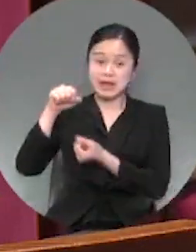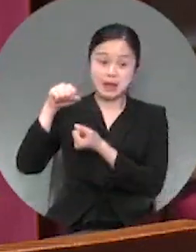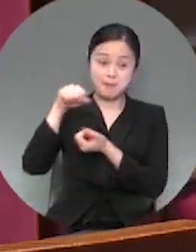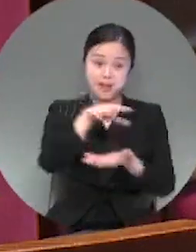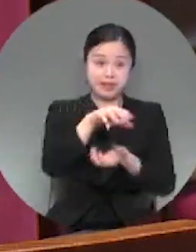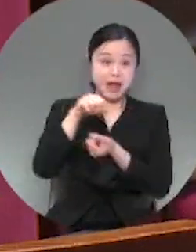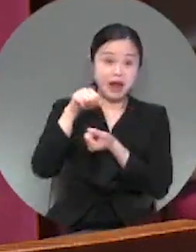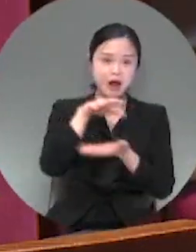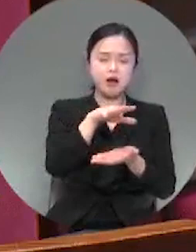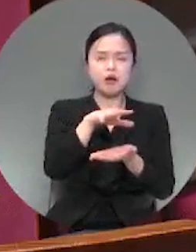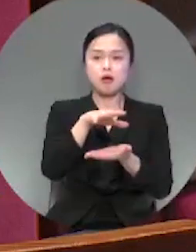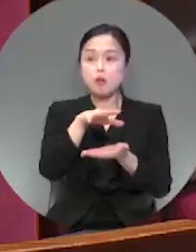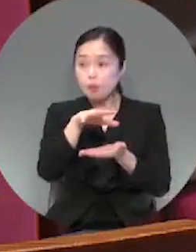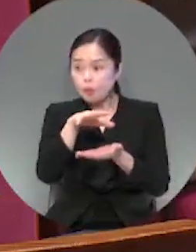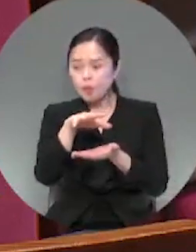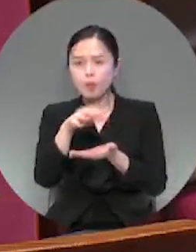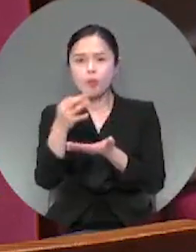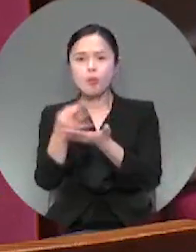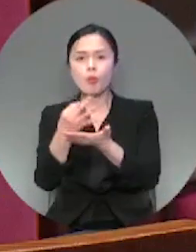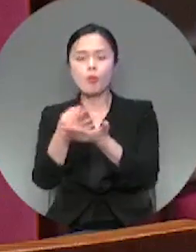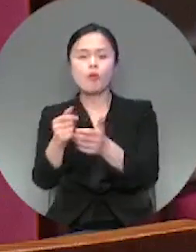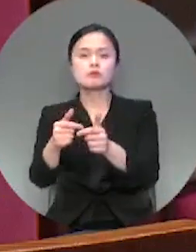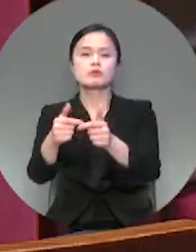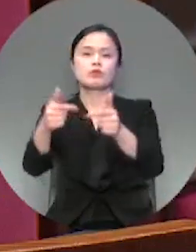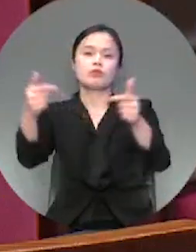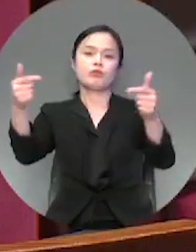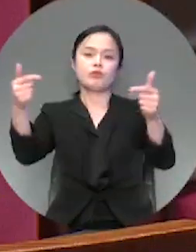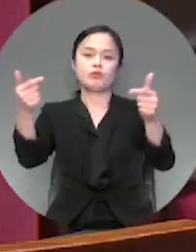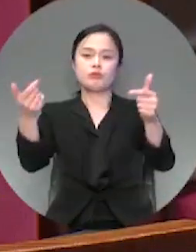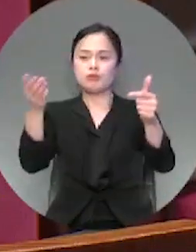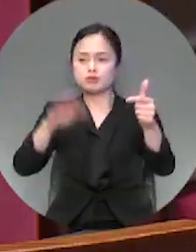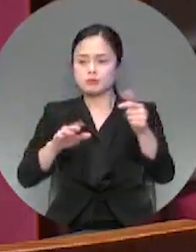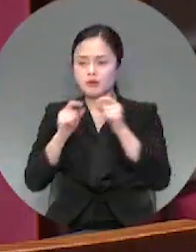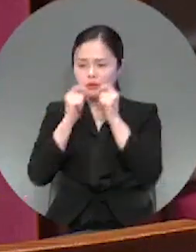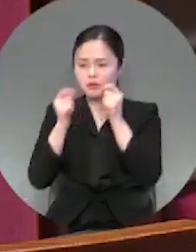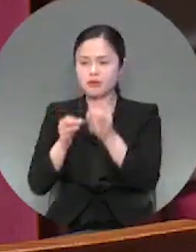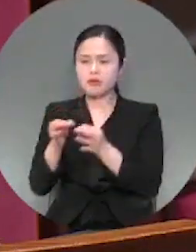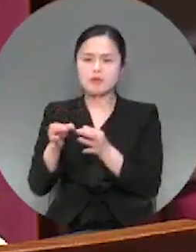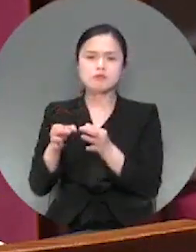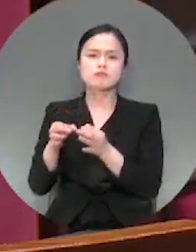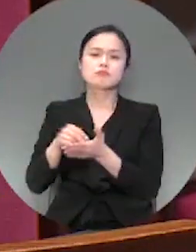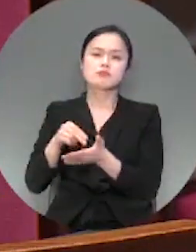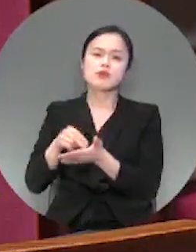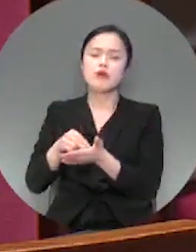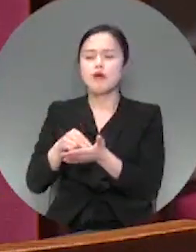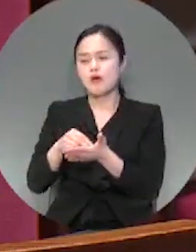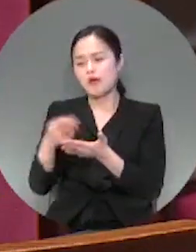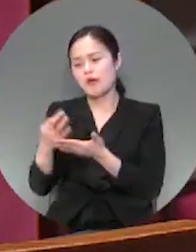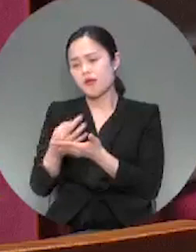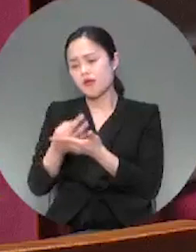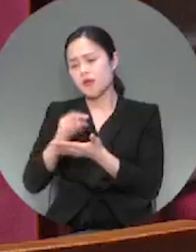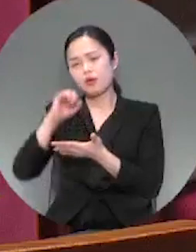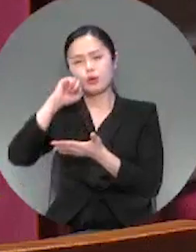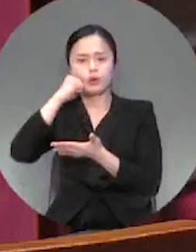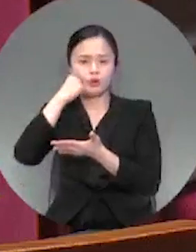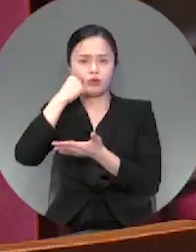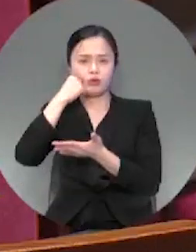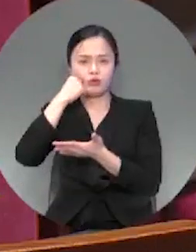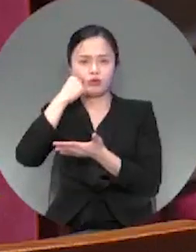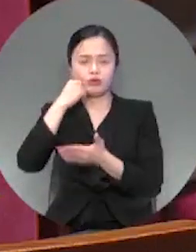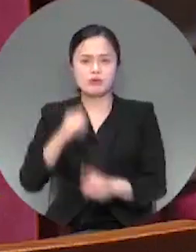부족에 허덕이고 있습니다. 자, 그 자영업자나 소상공인 느끼는 구인난은